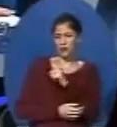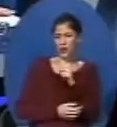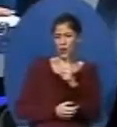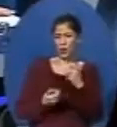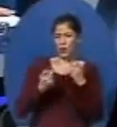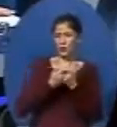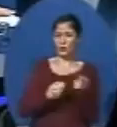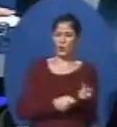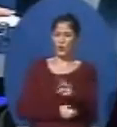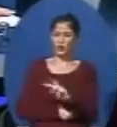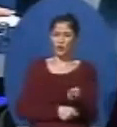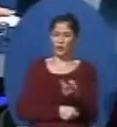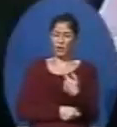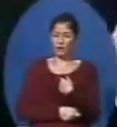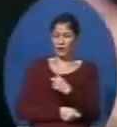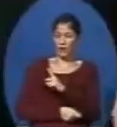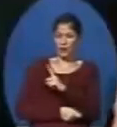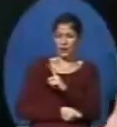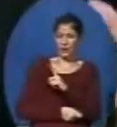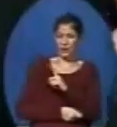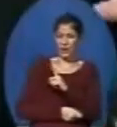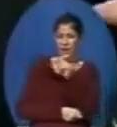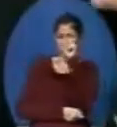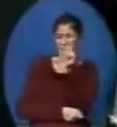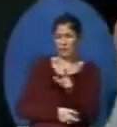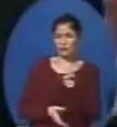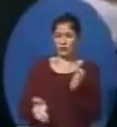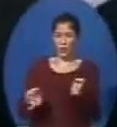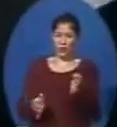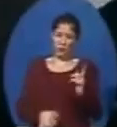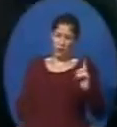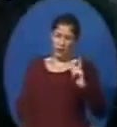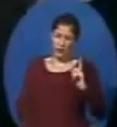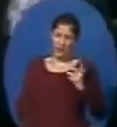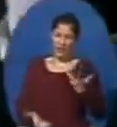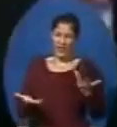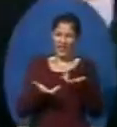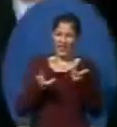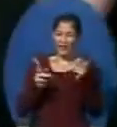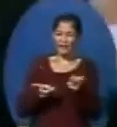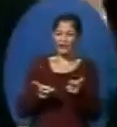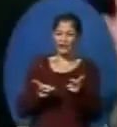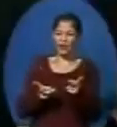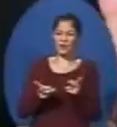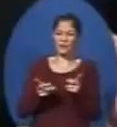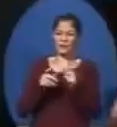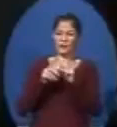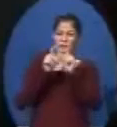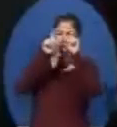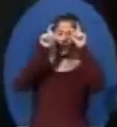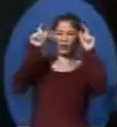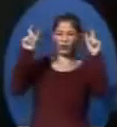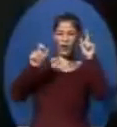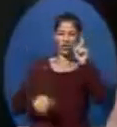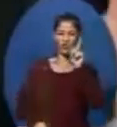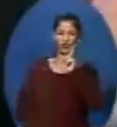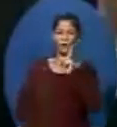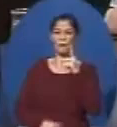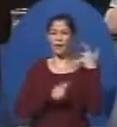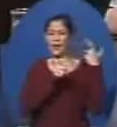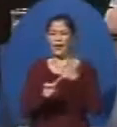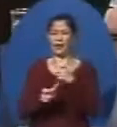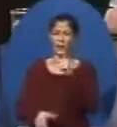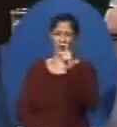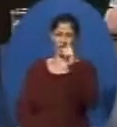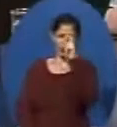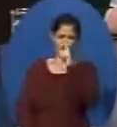יהיה עוד דיון בטלנסקי. אבל... כסנגור, איך אתם יכולים תחת אותו דגל של לחימה בשחיתות, אליעד שרגא, אתם לא